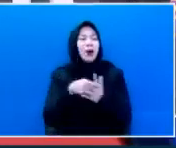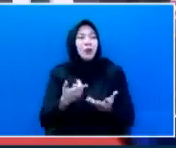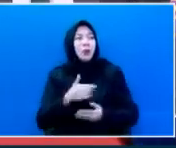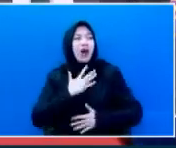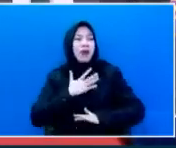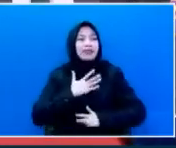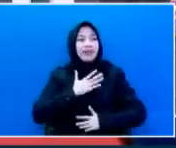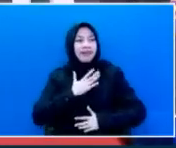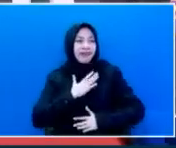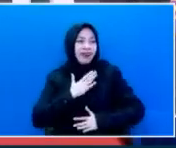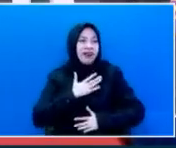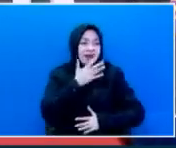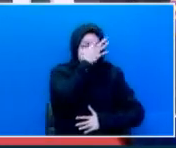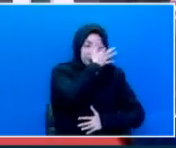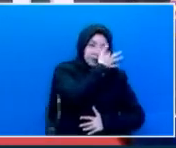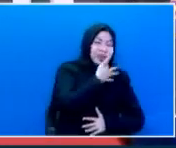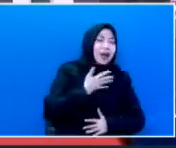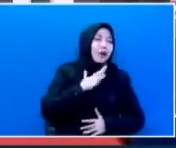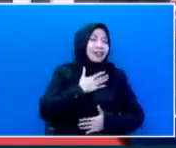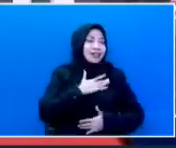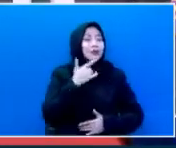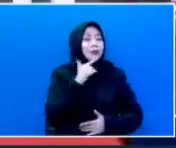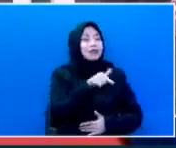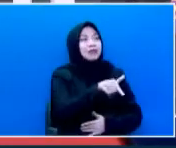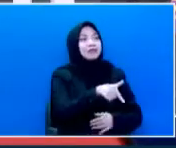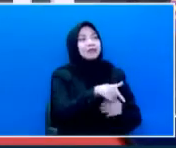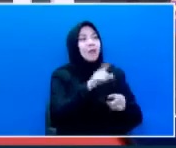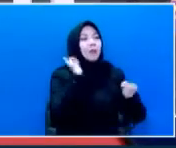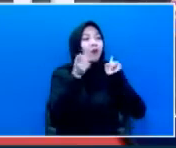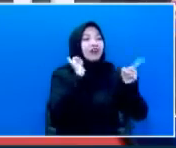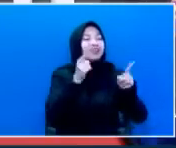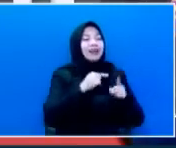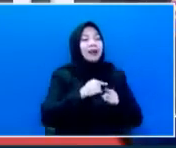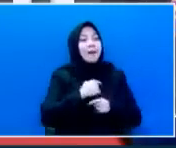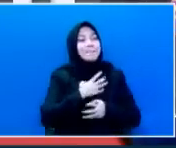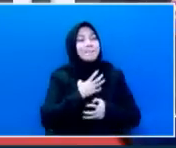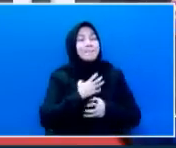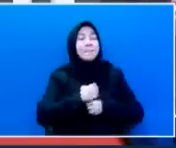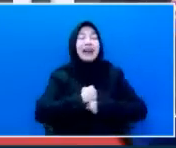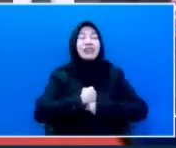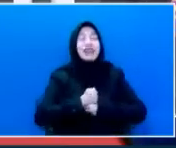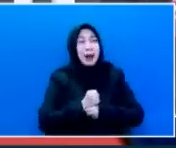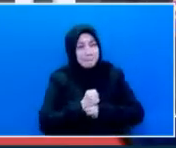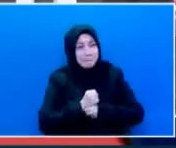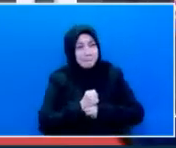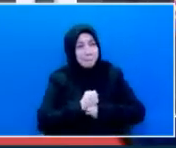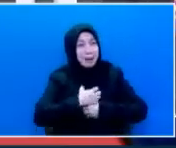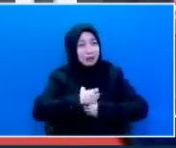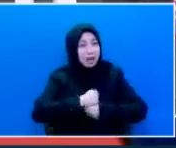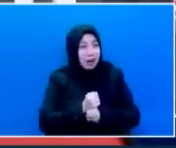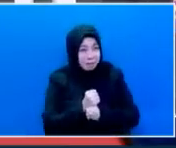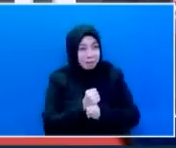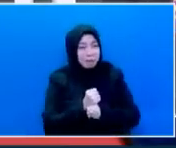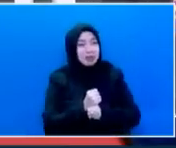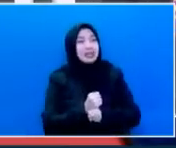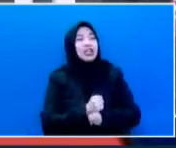kekhawatiran semacam politik balas dendam kalau misalnya Eh Prabowo Gibran kalah yang menang Ganjar mahfut itu